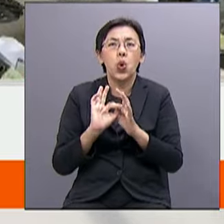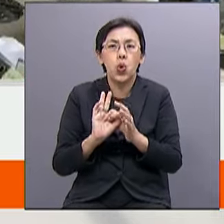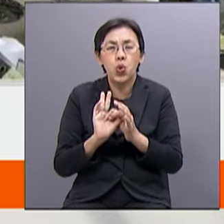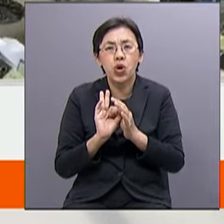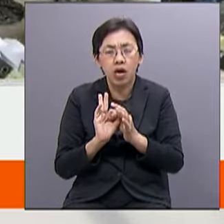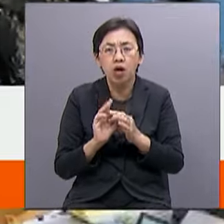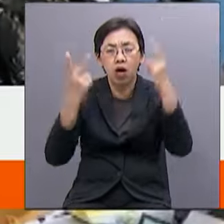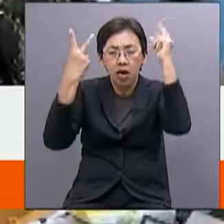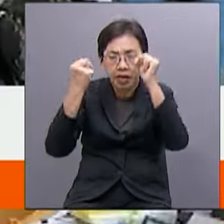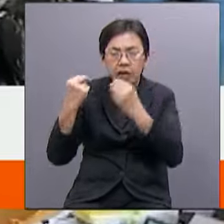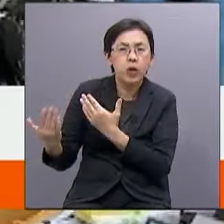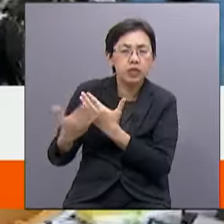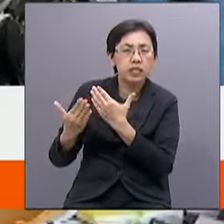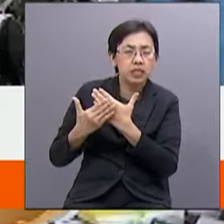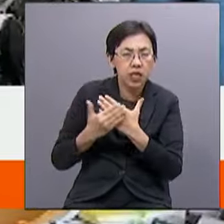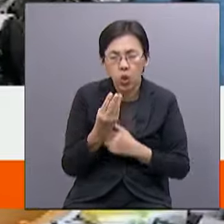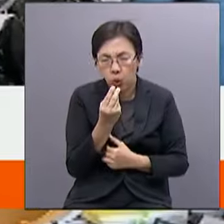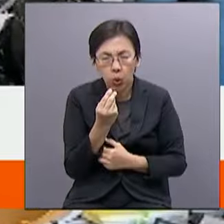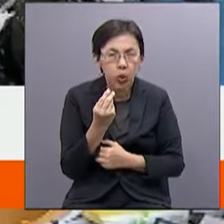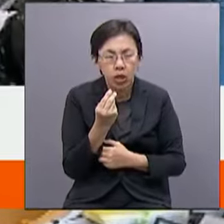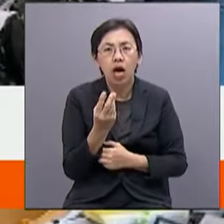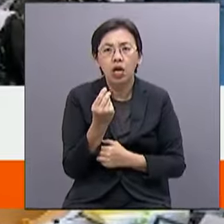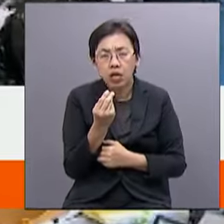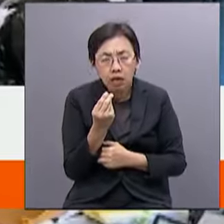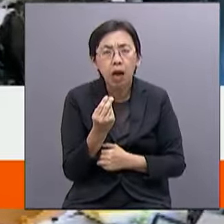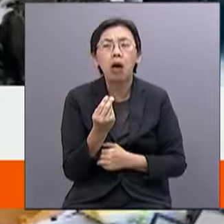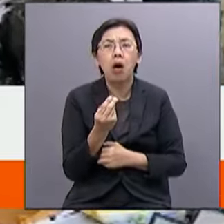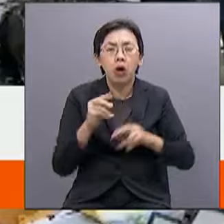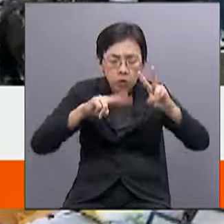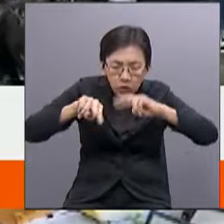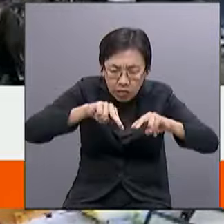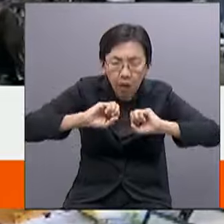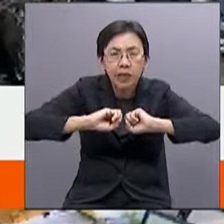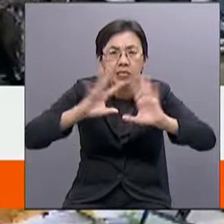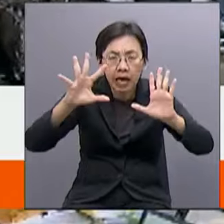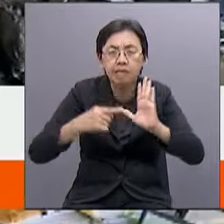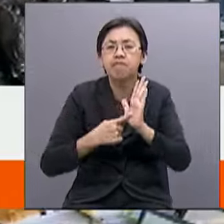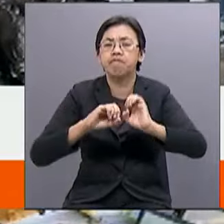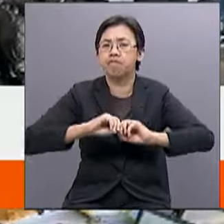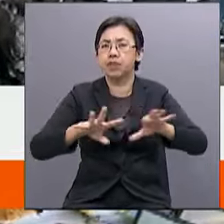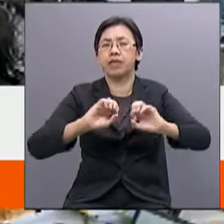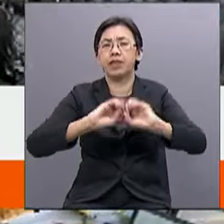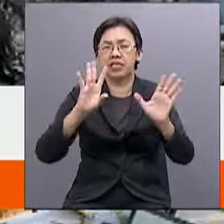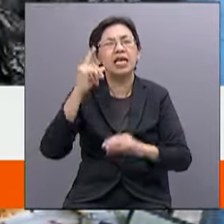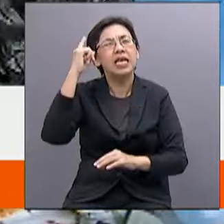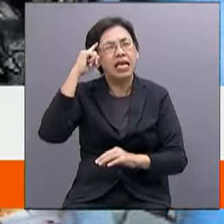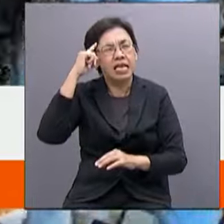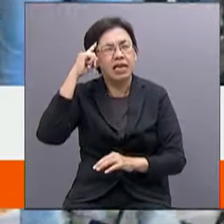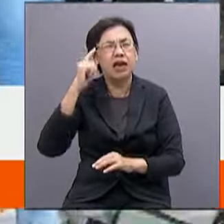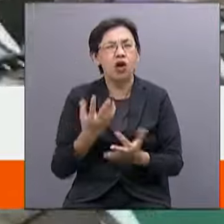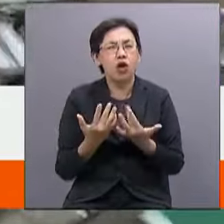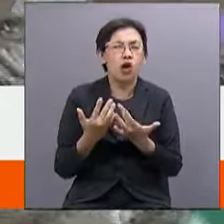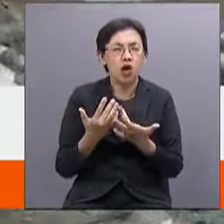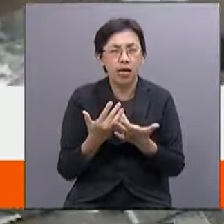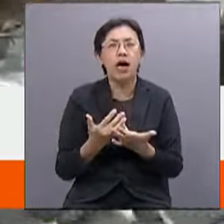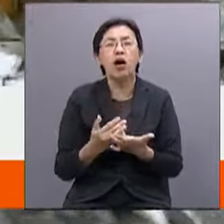ได้กำชับลงมาให้รีบทำให้ข้อที่จริงปรากฏผมคิดว่าภายในระยะสั้นเนี่ยสิ่งต่างๆก็ค